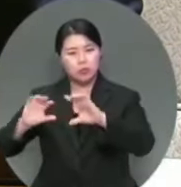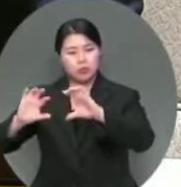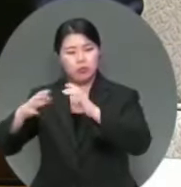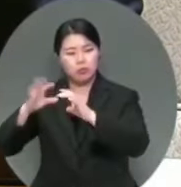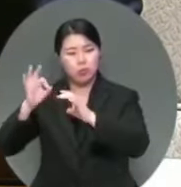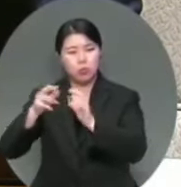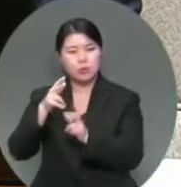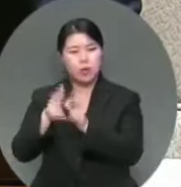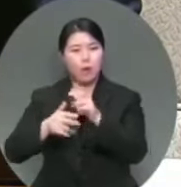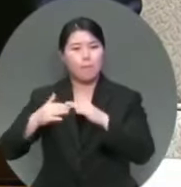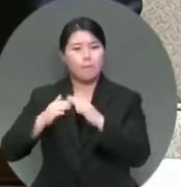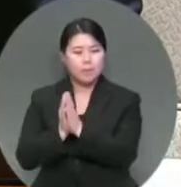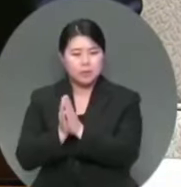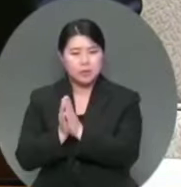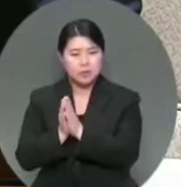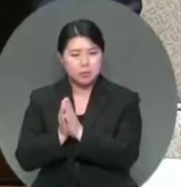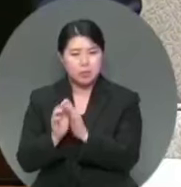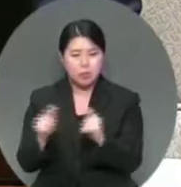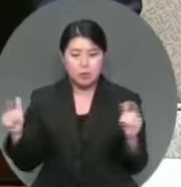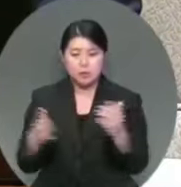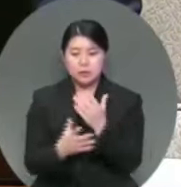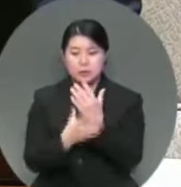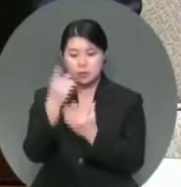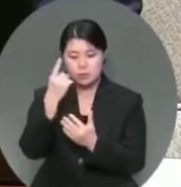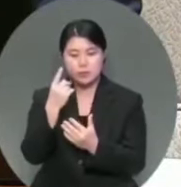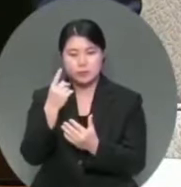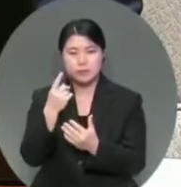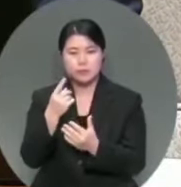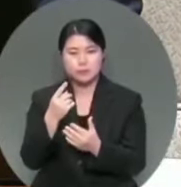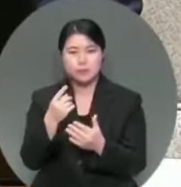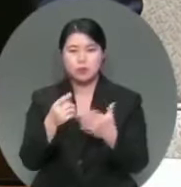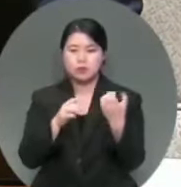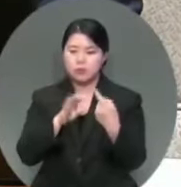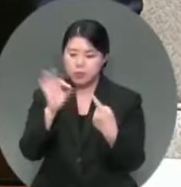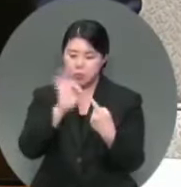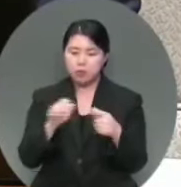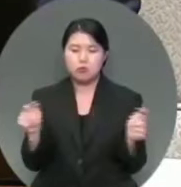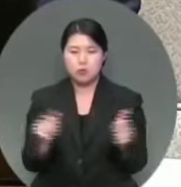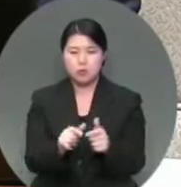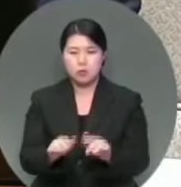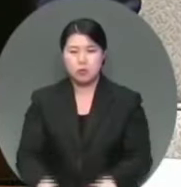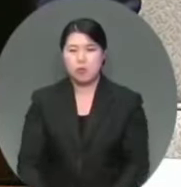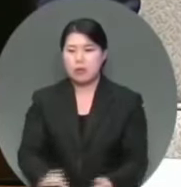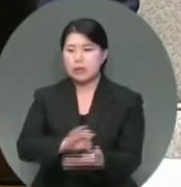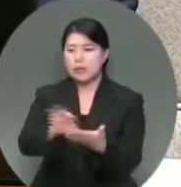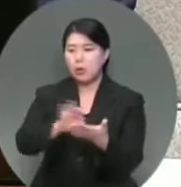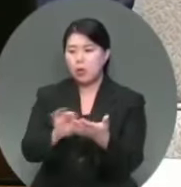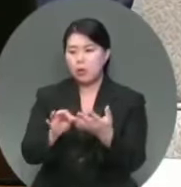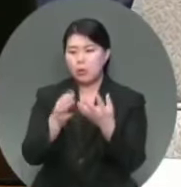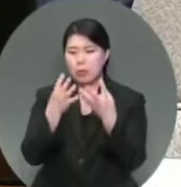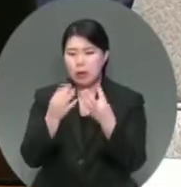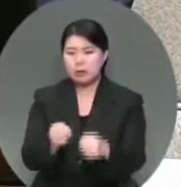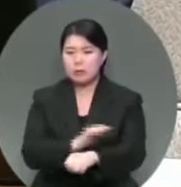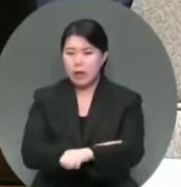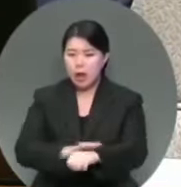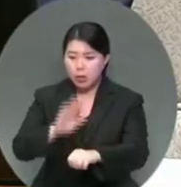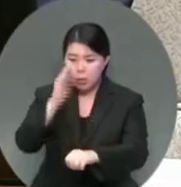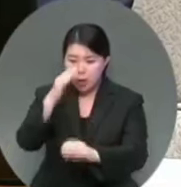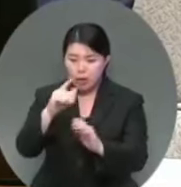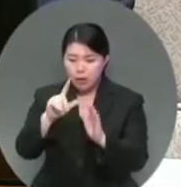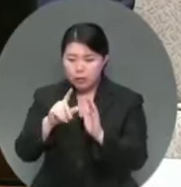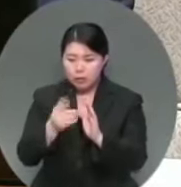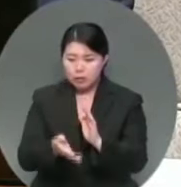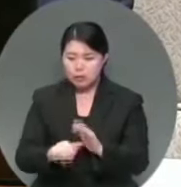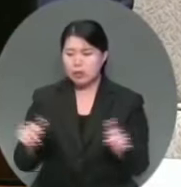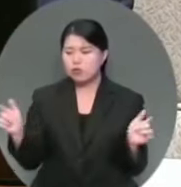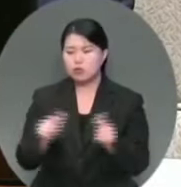폐지하는 등의 사유가 종합이 돼서 그런 것이지 뭐 의도적으로 수요가 많고 자연 잘 되는데 일부러 한도를 줄였다